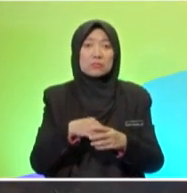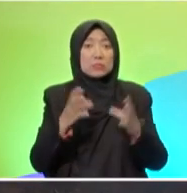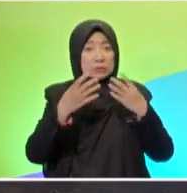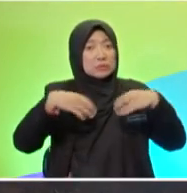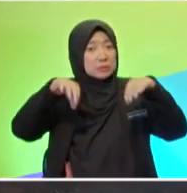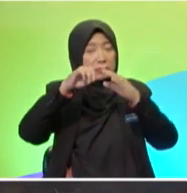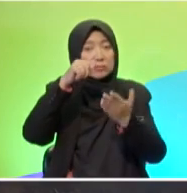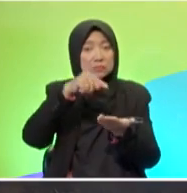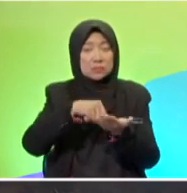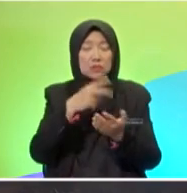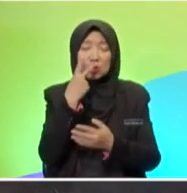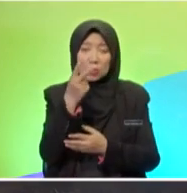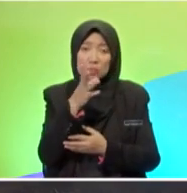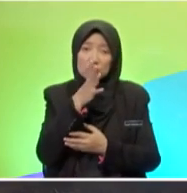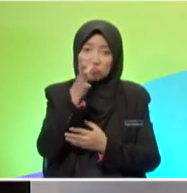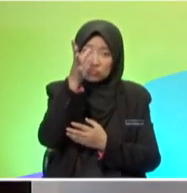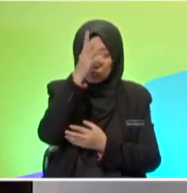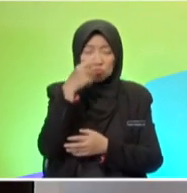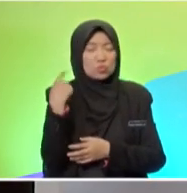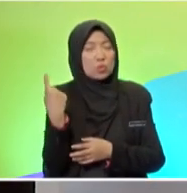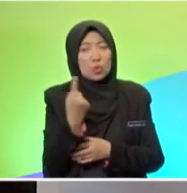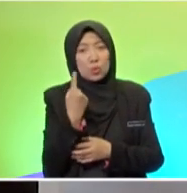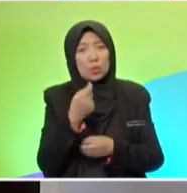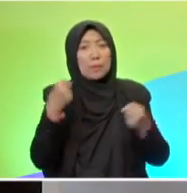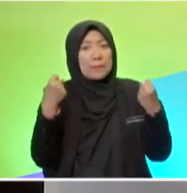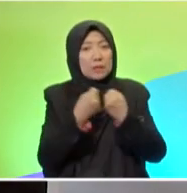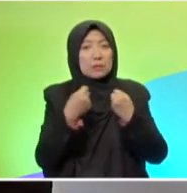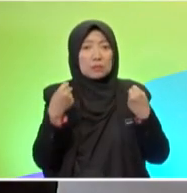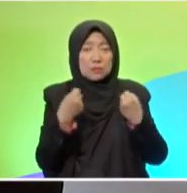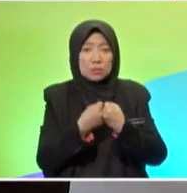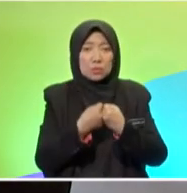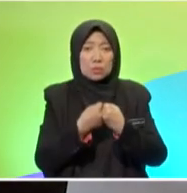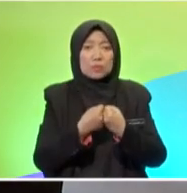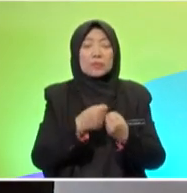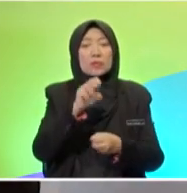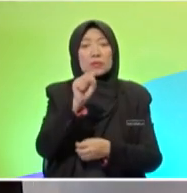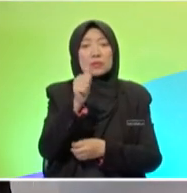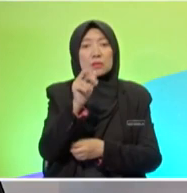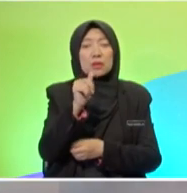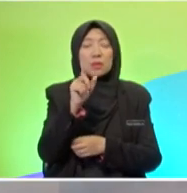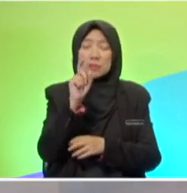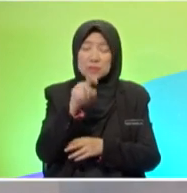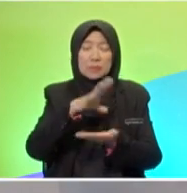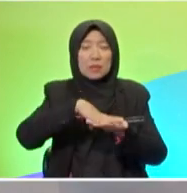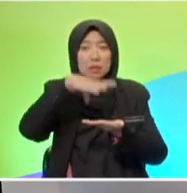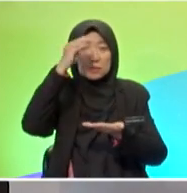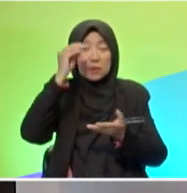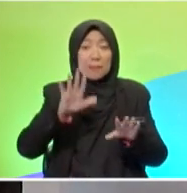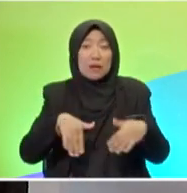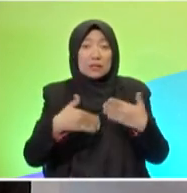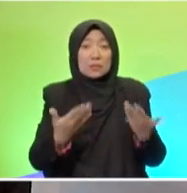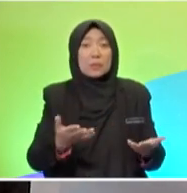melihat ibu dan ayahnya Semoga jodoh di hadapannya belajar keluar dari situasi tersebut Carilah